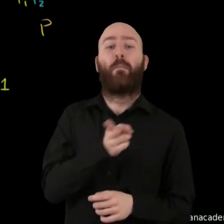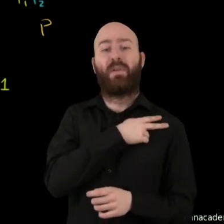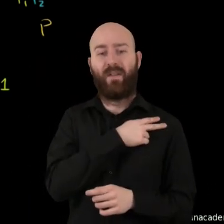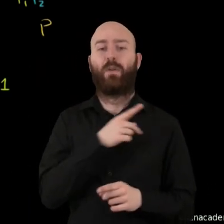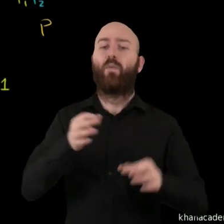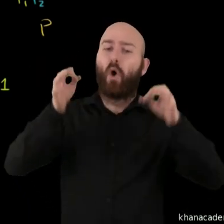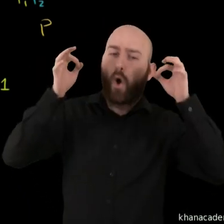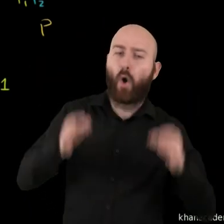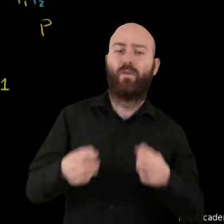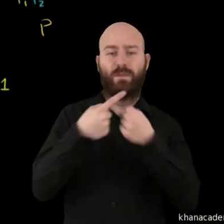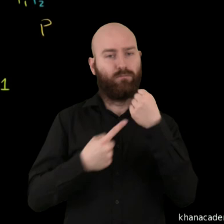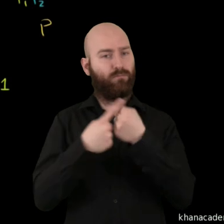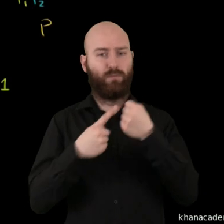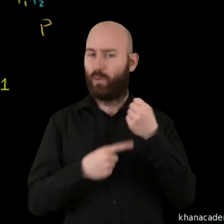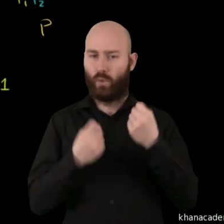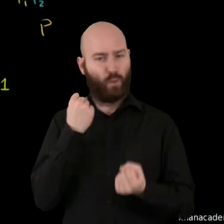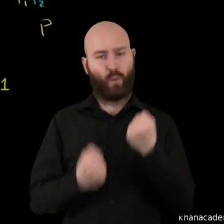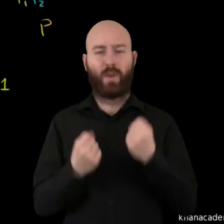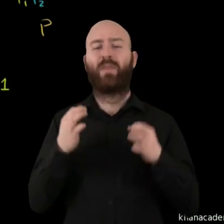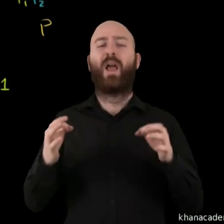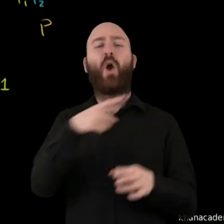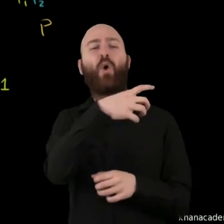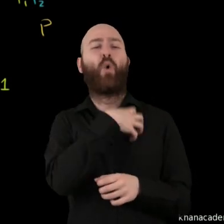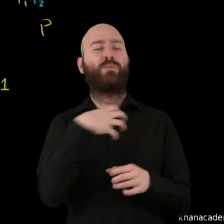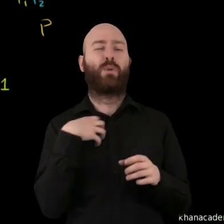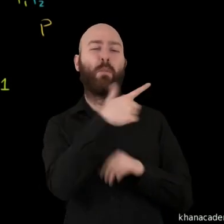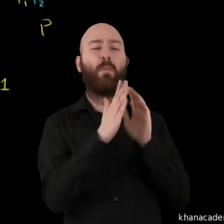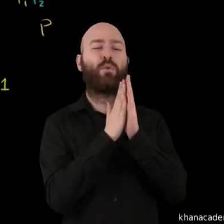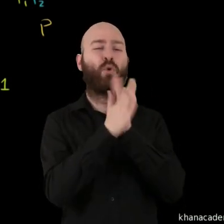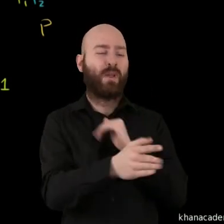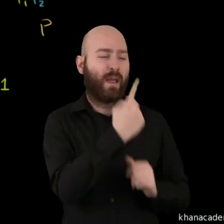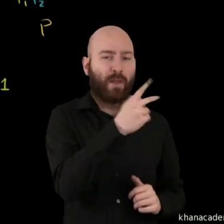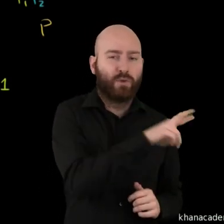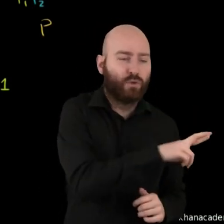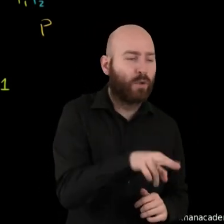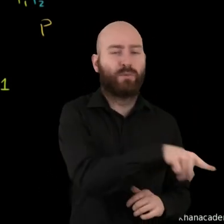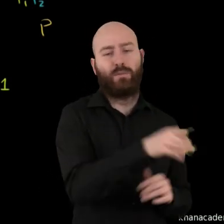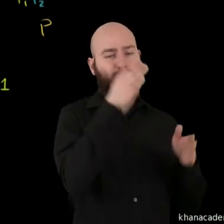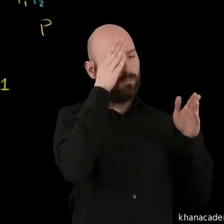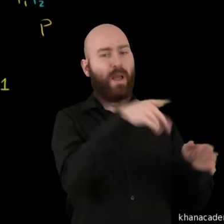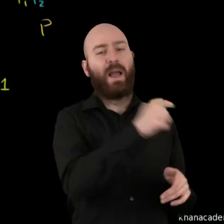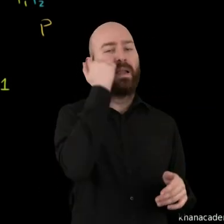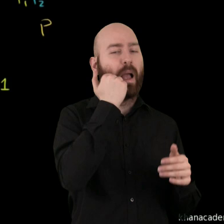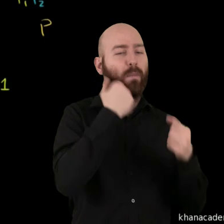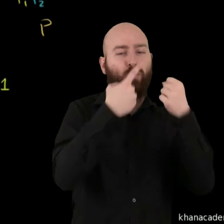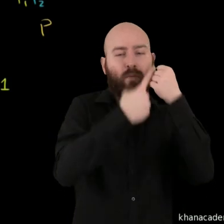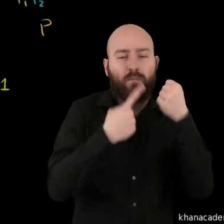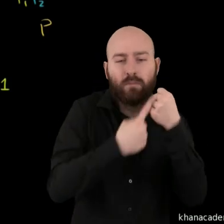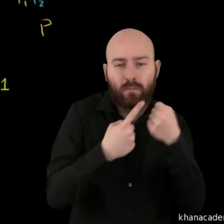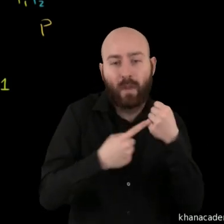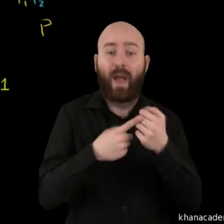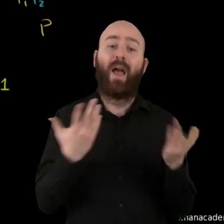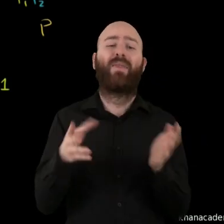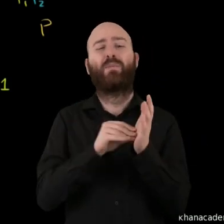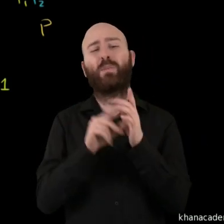zobaczycie, że w praktyce trudno jest zmierzyć. Tu rozpatrywaliśmy prostą gospodarkę tylko z jednym